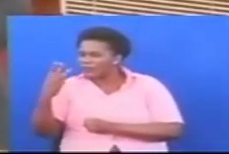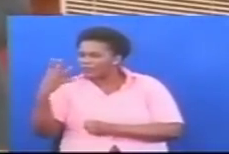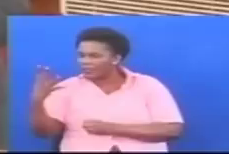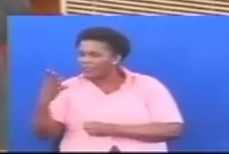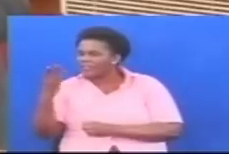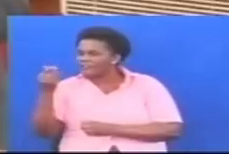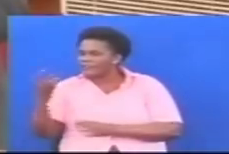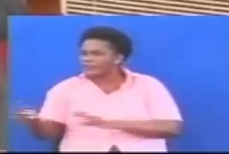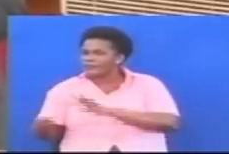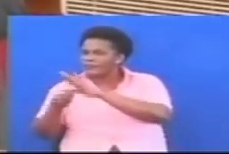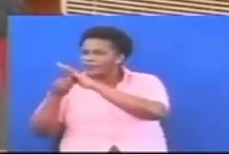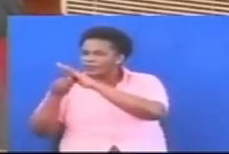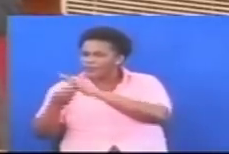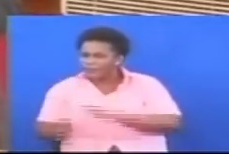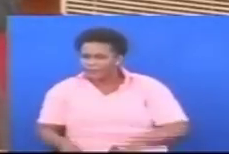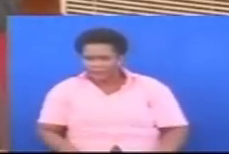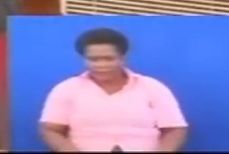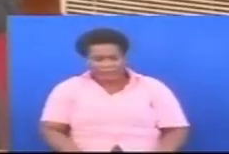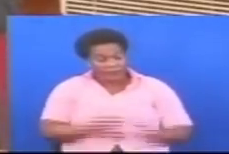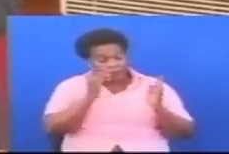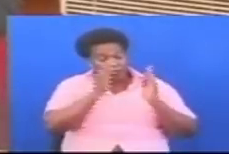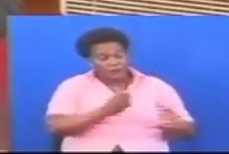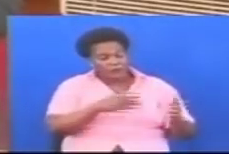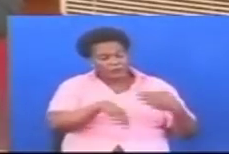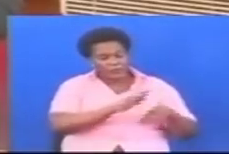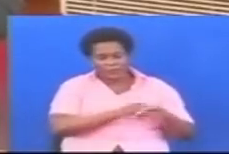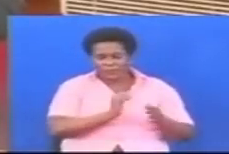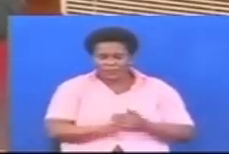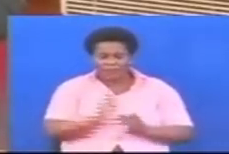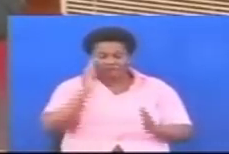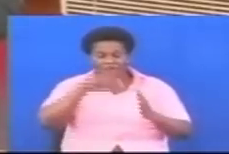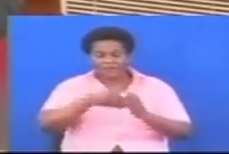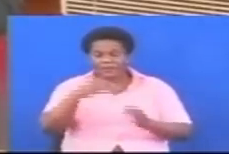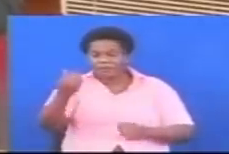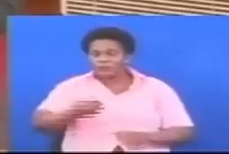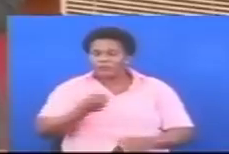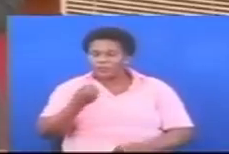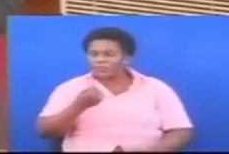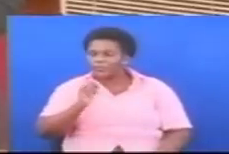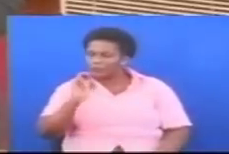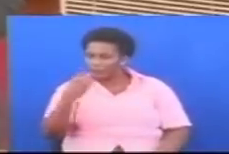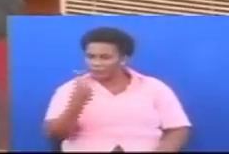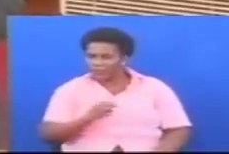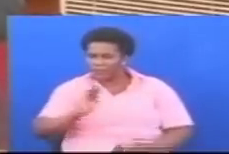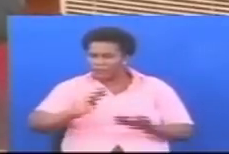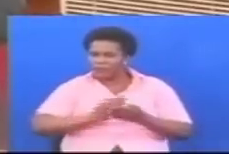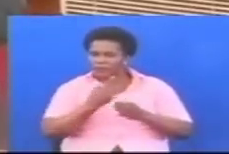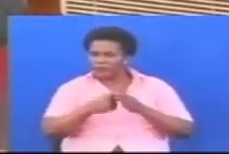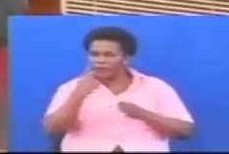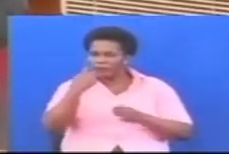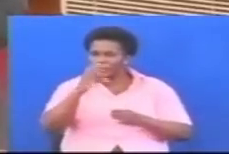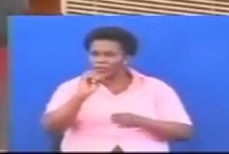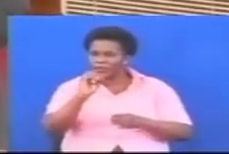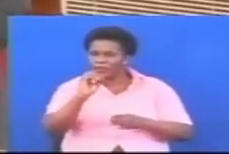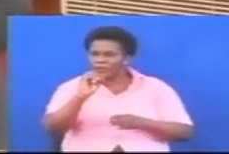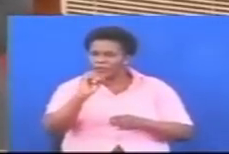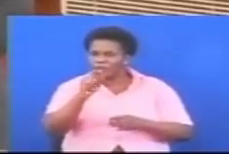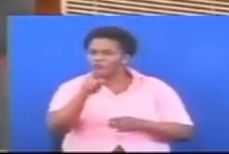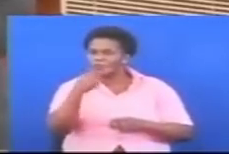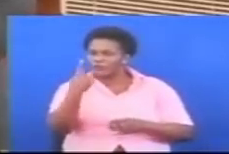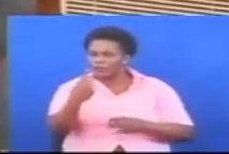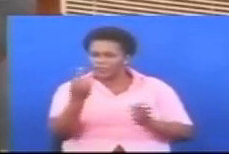nje. Mheshimiwa Mwenyekiti, hadi mwezi Februari 2019 jumla ya shilingi bilioni 100.1 sawa